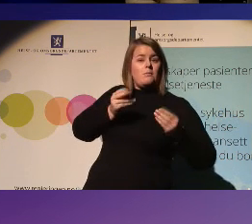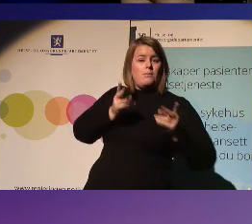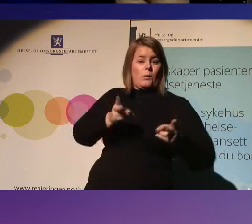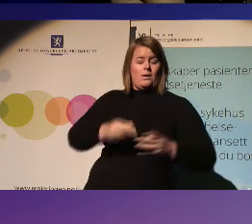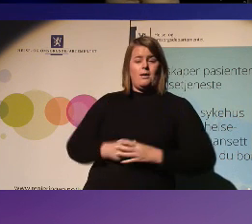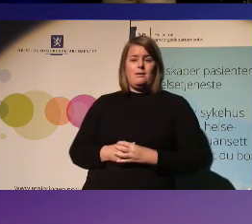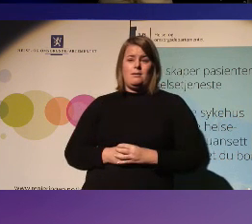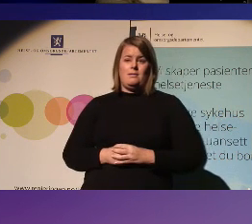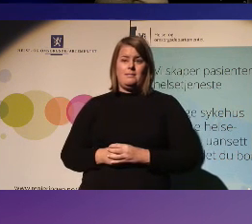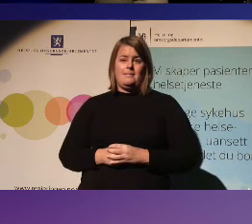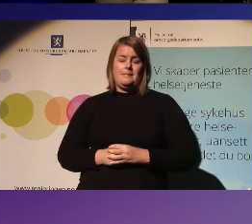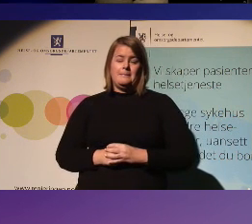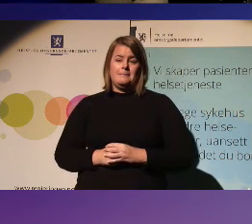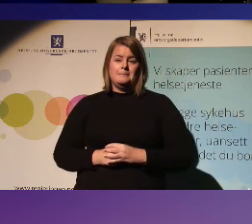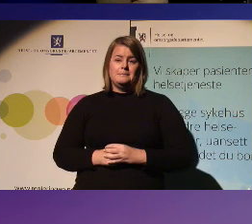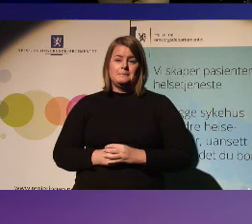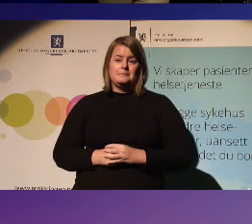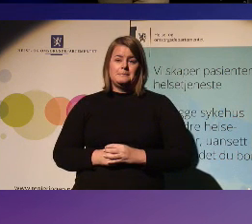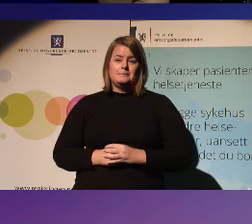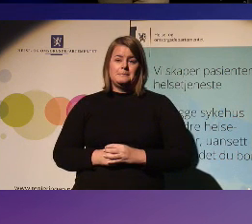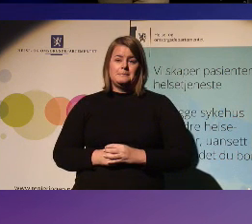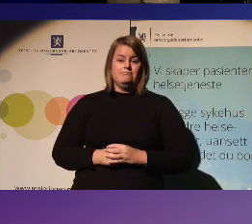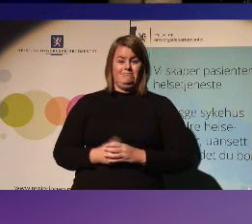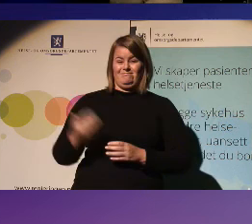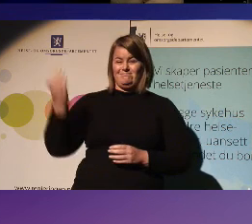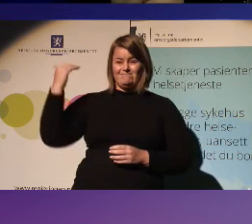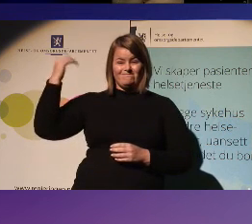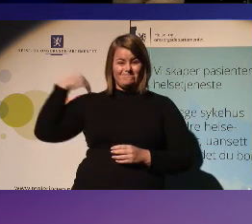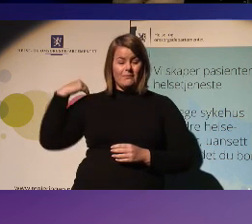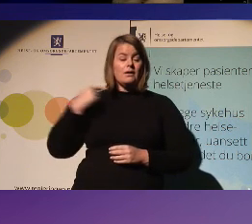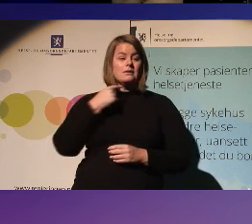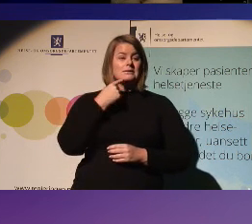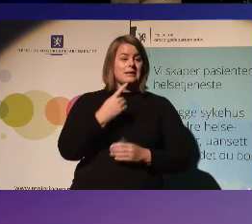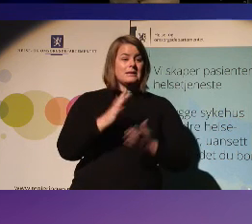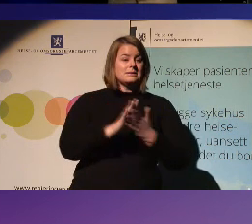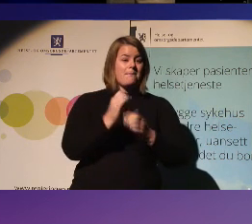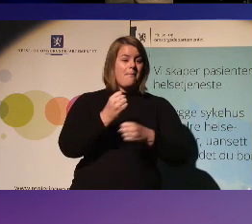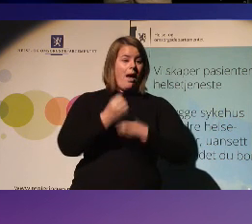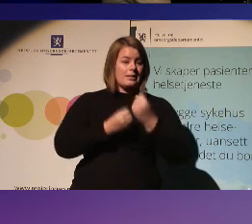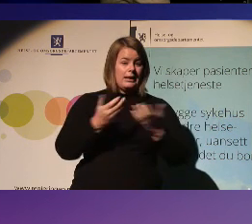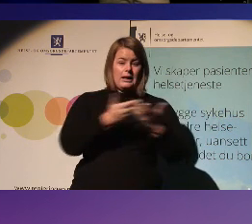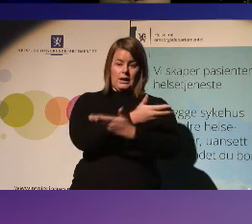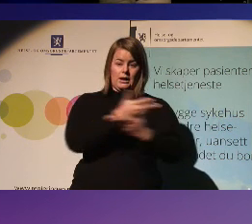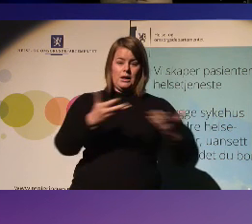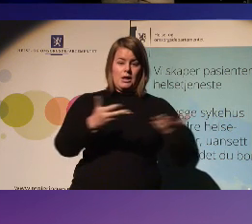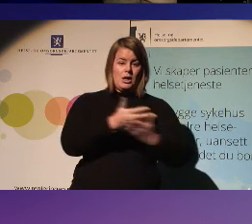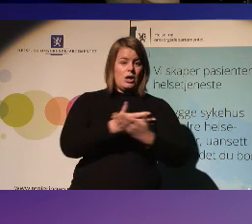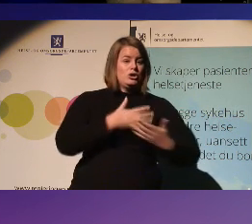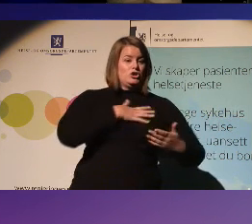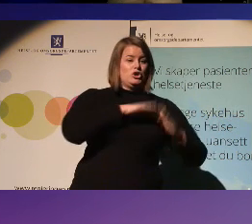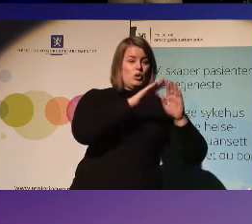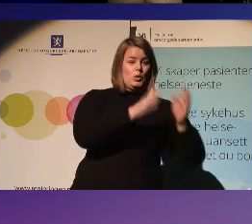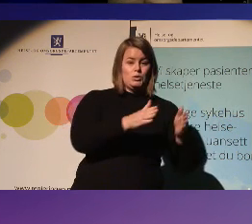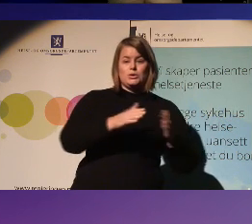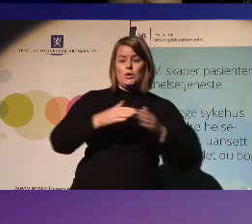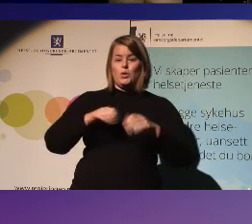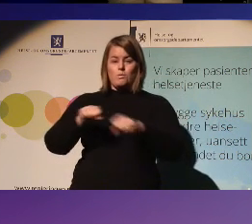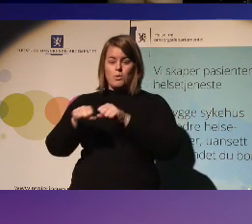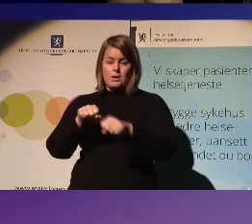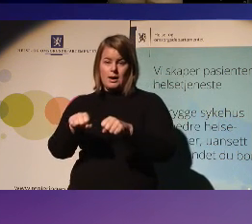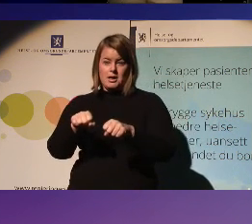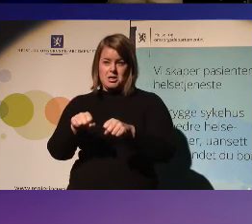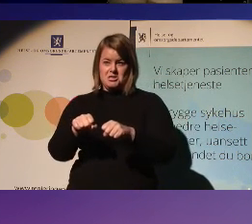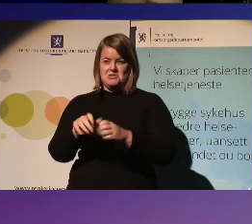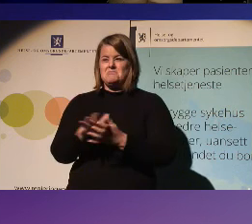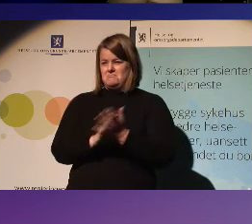Og da tilbake litt til samhandling mellom sykehus og kommuner. Vi har jo i utgangspunktet, så tror jeg nok de